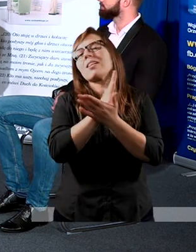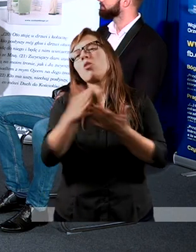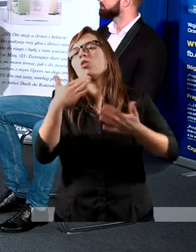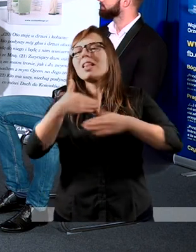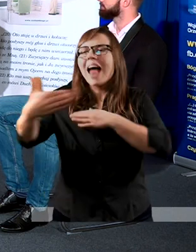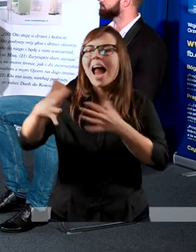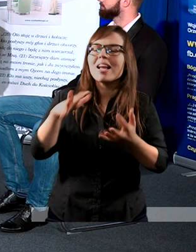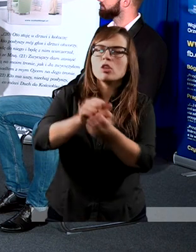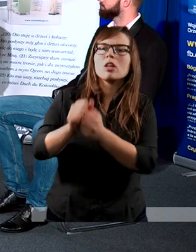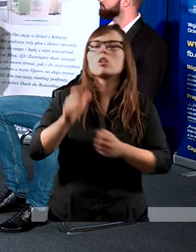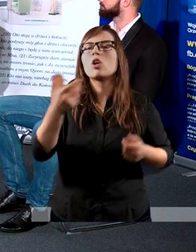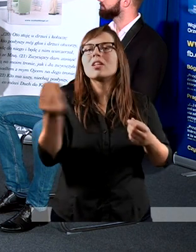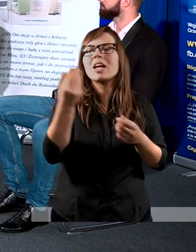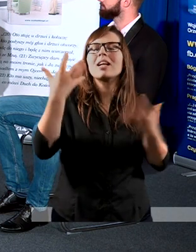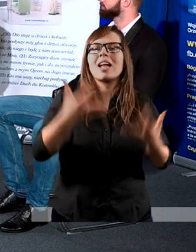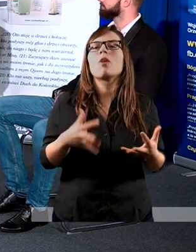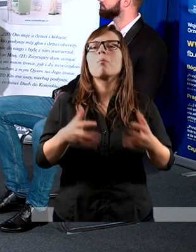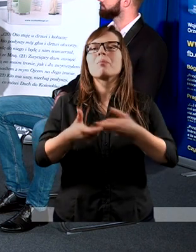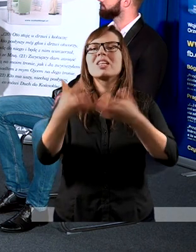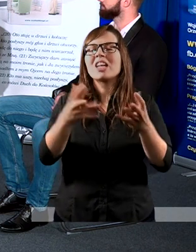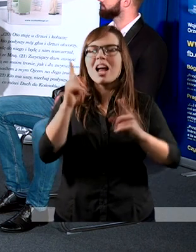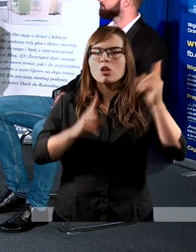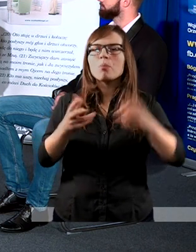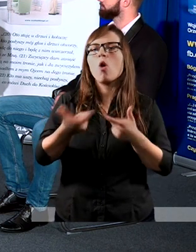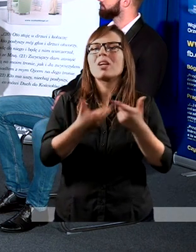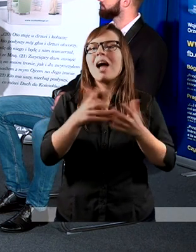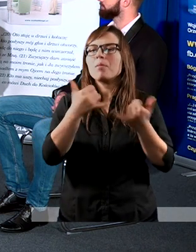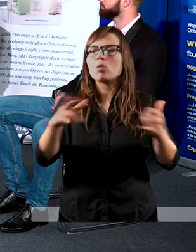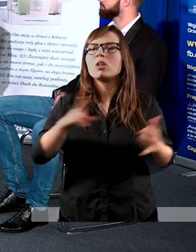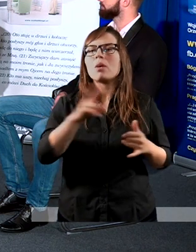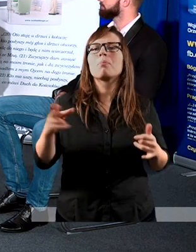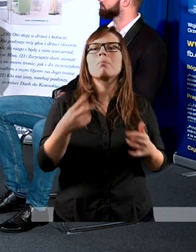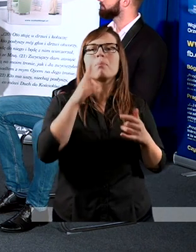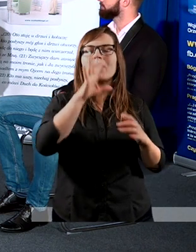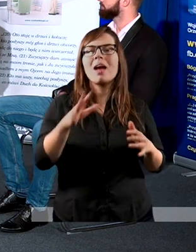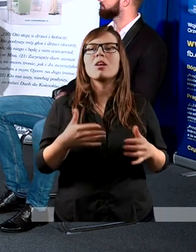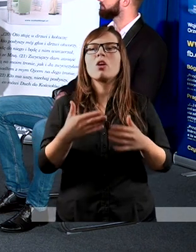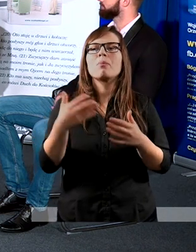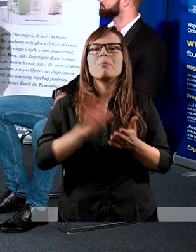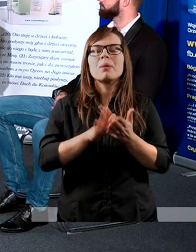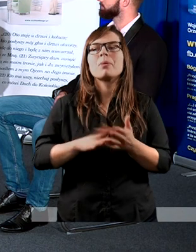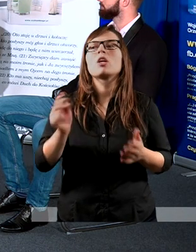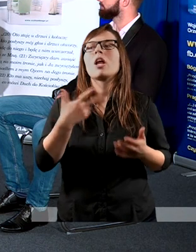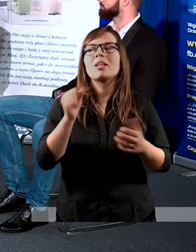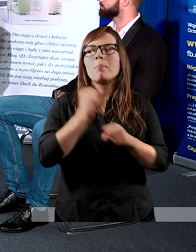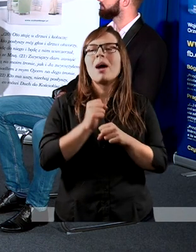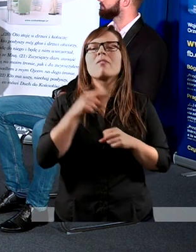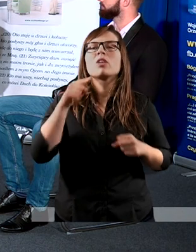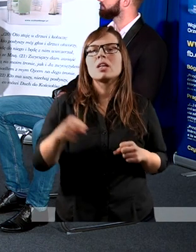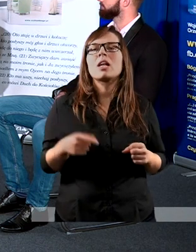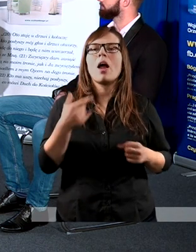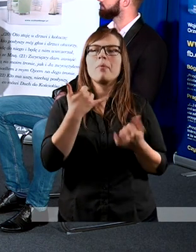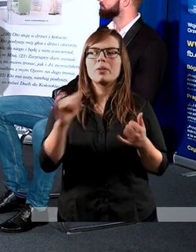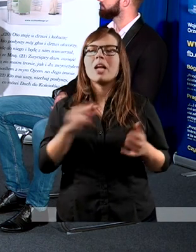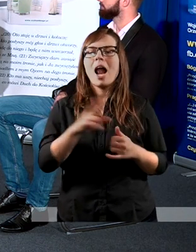po marzenia, niektórzy stają się przedsiębiorcami, niektórzy jeszcze potrafią tak zaczarować biznes, że nie pracują, a ten biznes pracuje